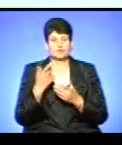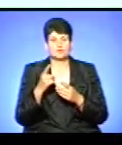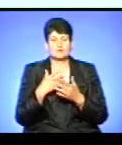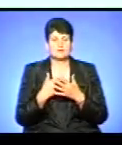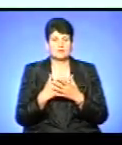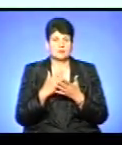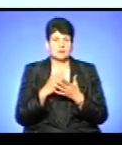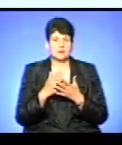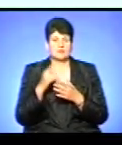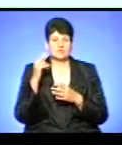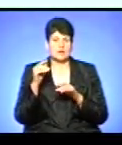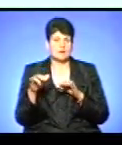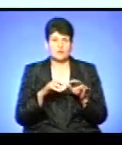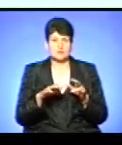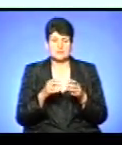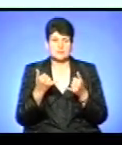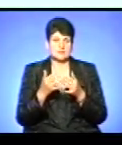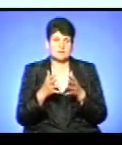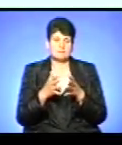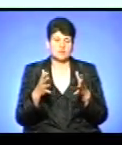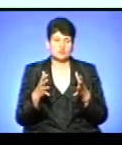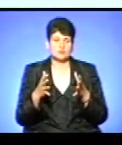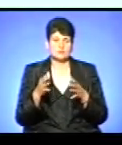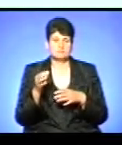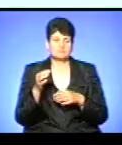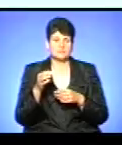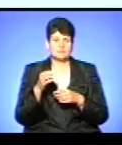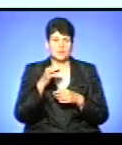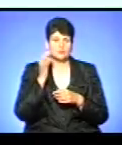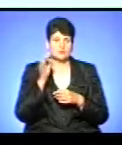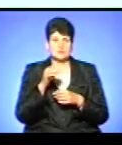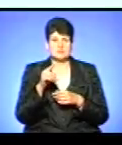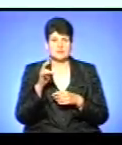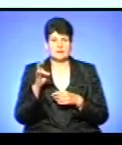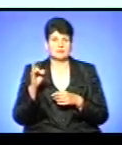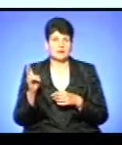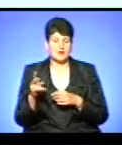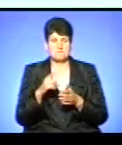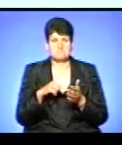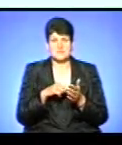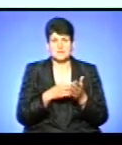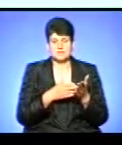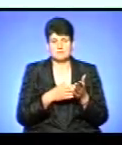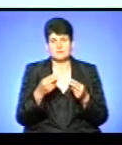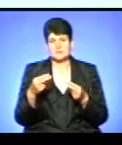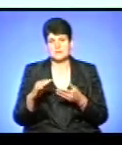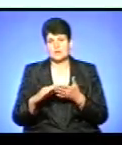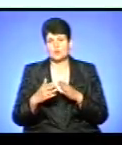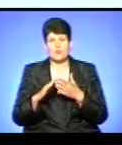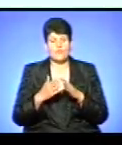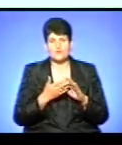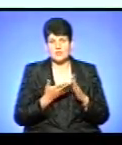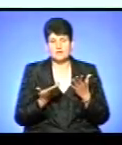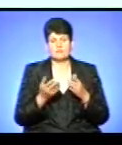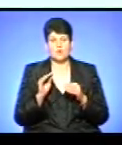відбуватися навчальний процес, це вже більше зараз компетенція УЗМК і міста, підписання договорів і так само